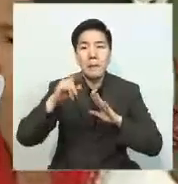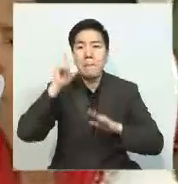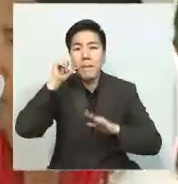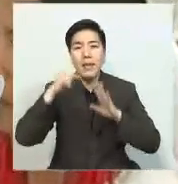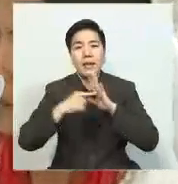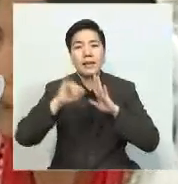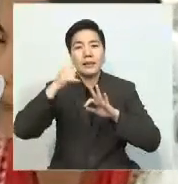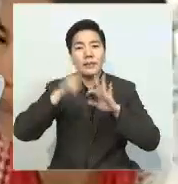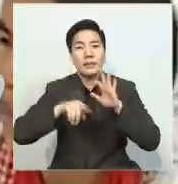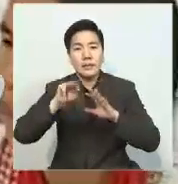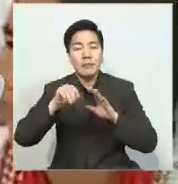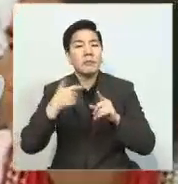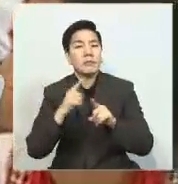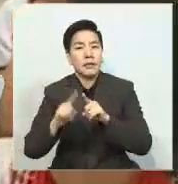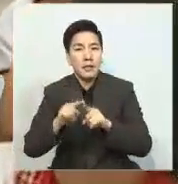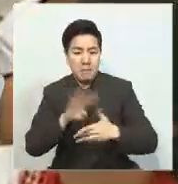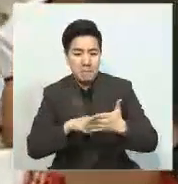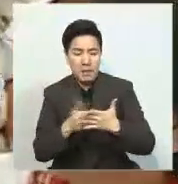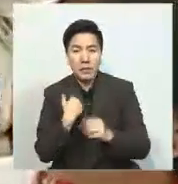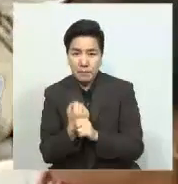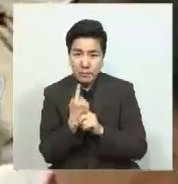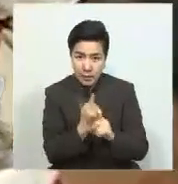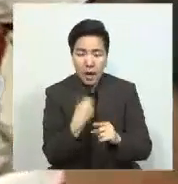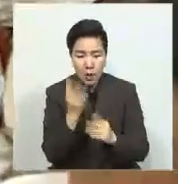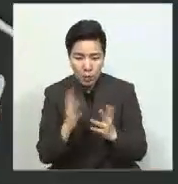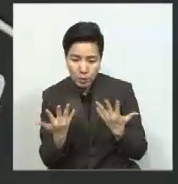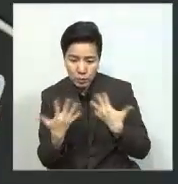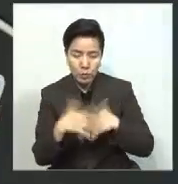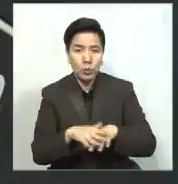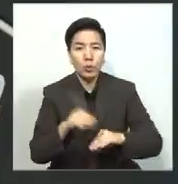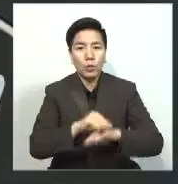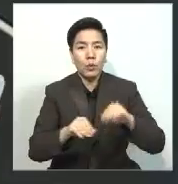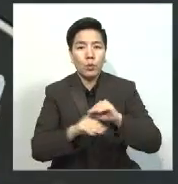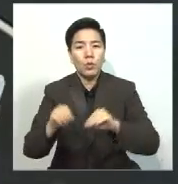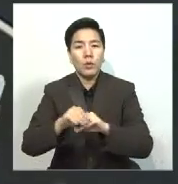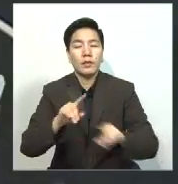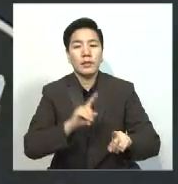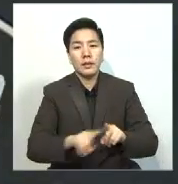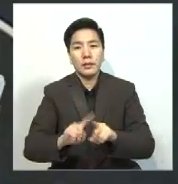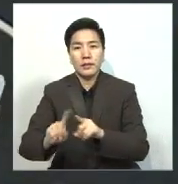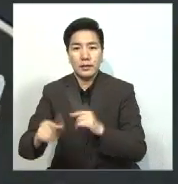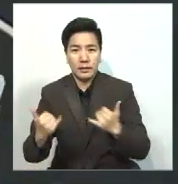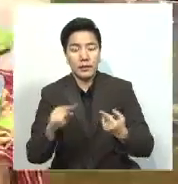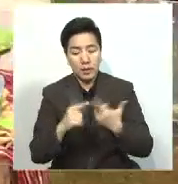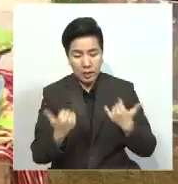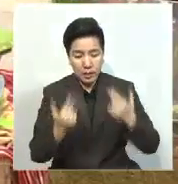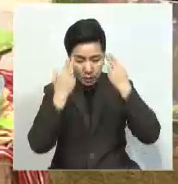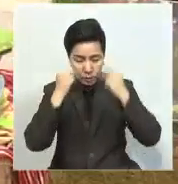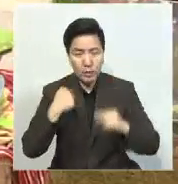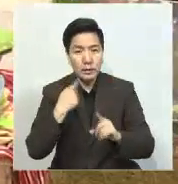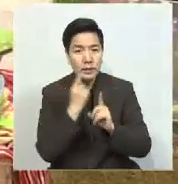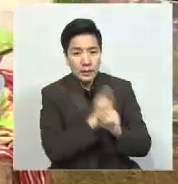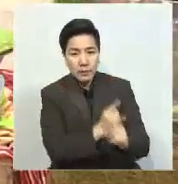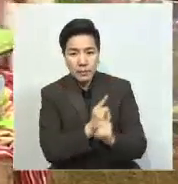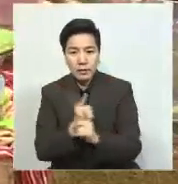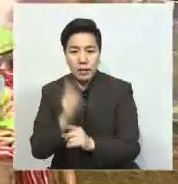าแม่แจ่มโมเดล plus นะคะดังนั้นก็ต้องสร้างความมีส่วนร่วมให้กับทุกโครงการมากยิ่งขึ้นค่ะซึ่งนายกรัฐมนตรีก็ได้ติด